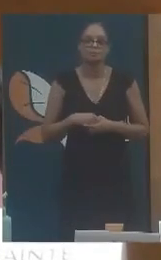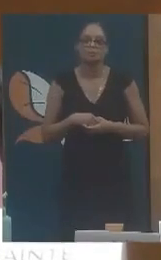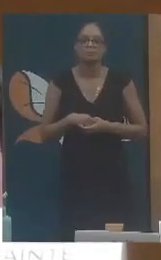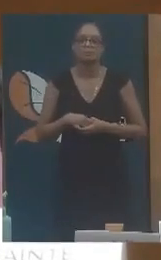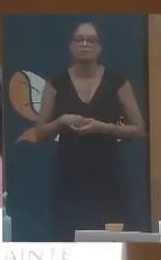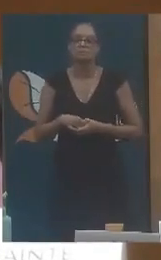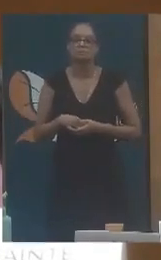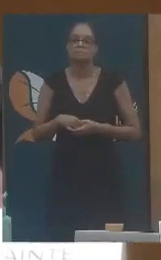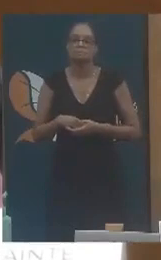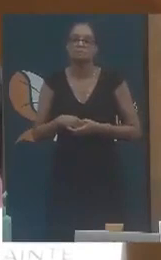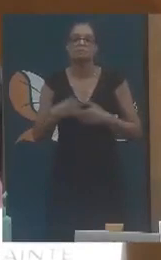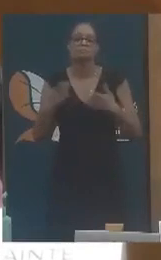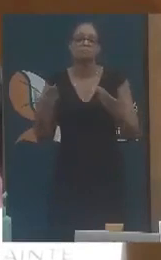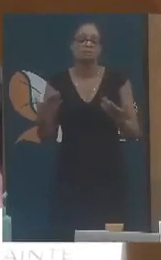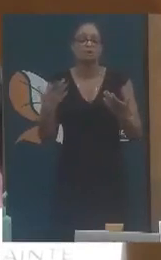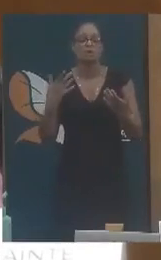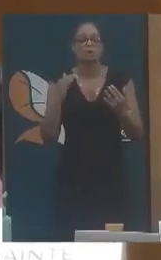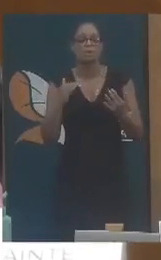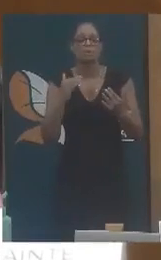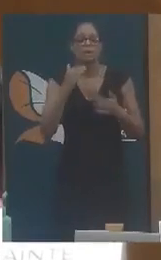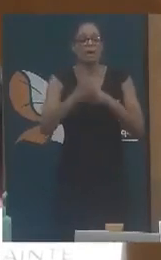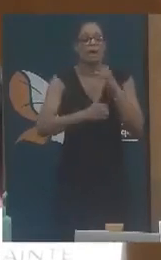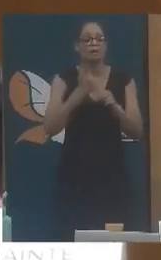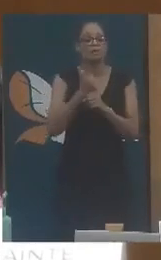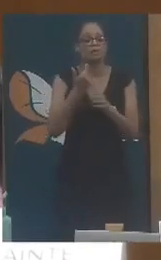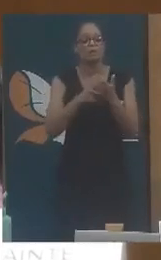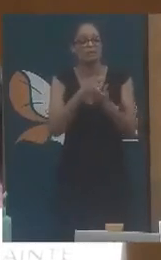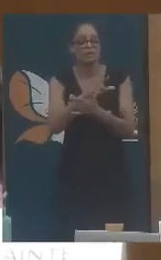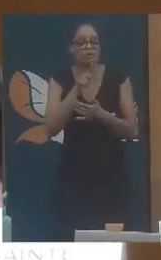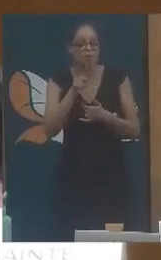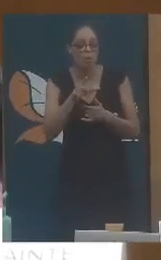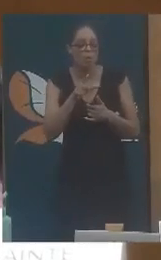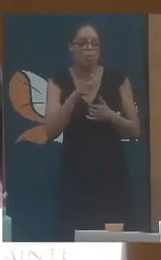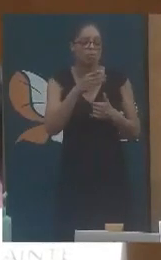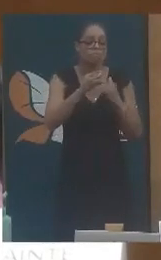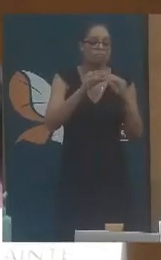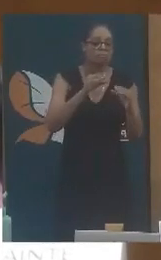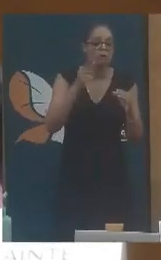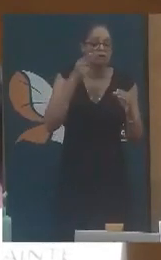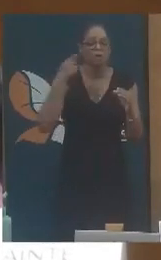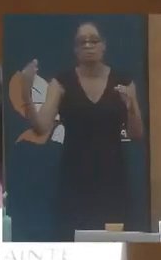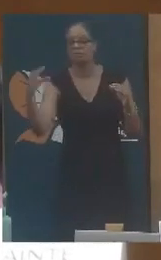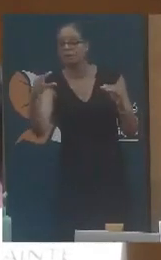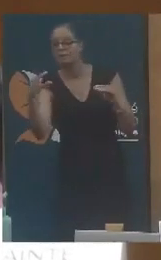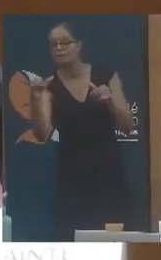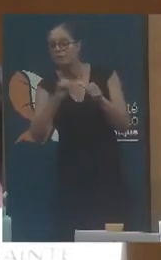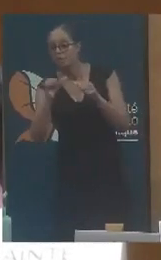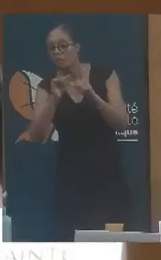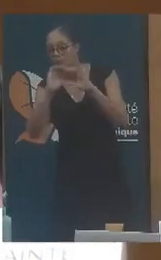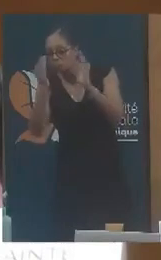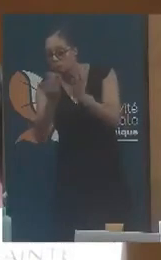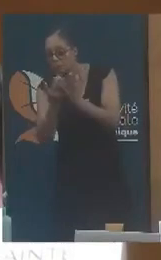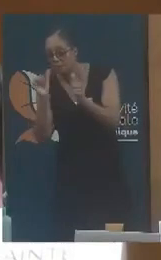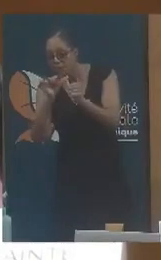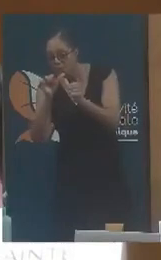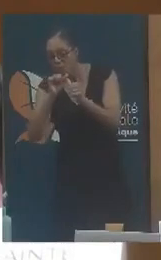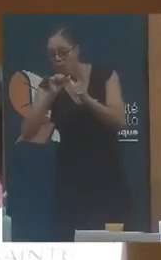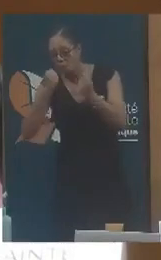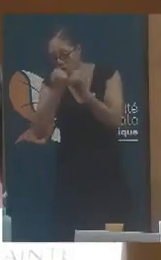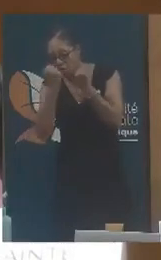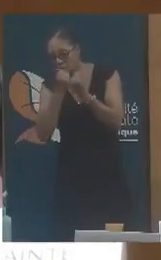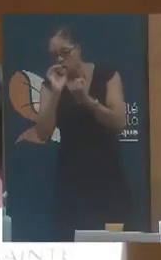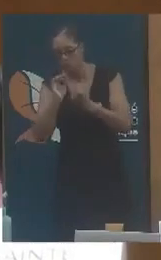Mais nous avons là les indicateurs pour 2022, nous avons pu voir ce qu'ils ont fait avec les sommes. Par contre, il manque quelque chose dans le